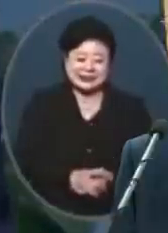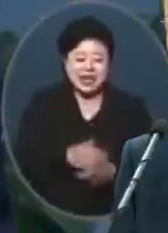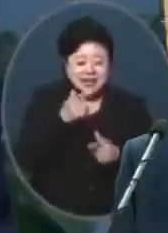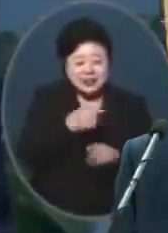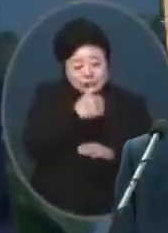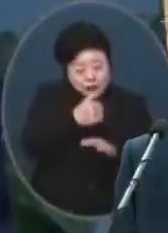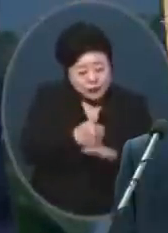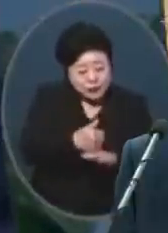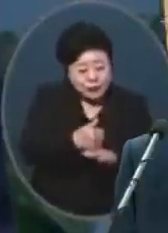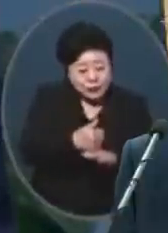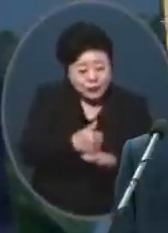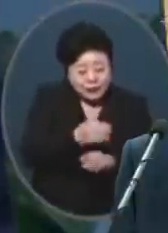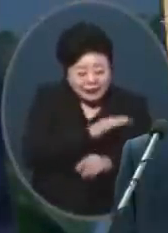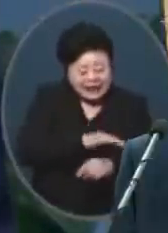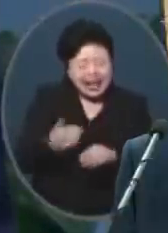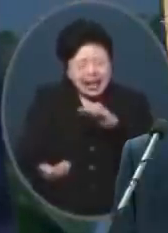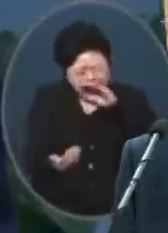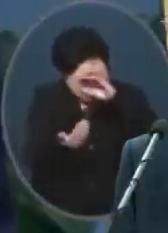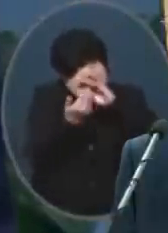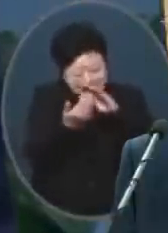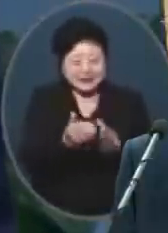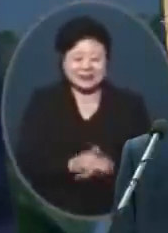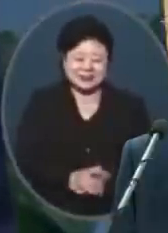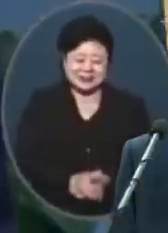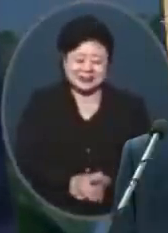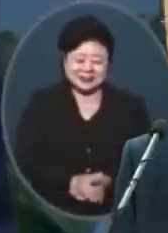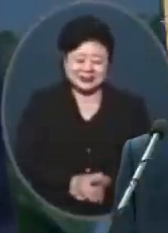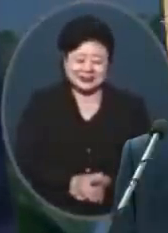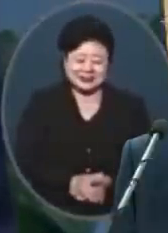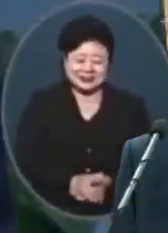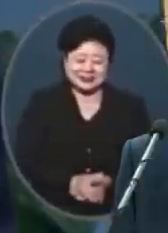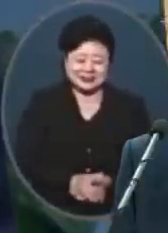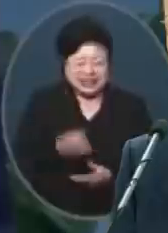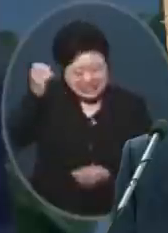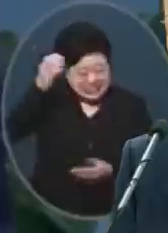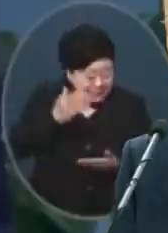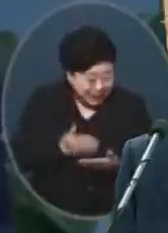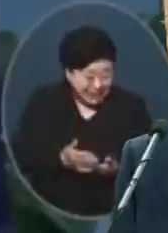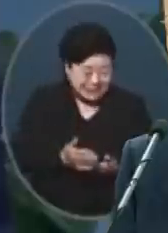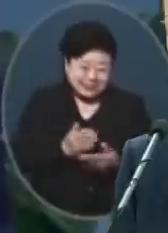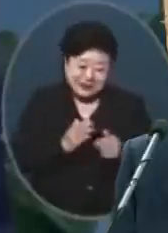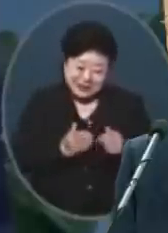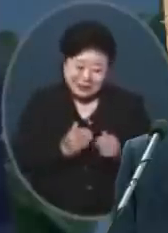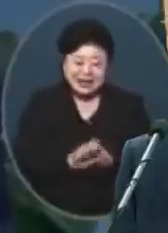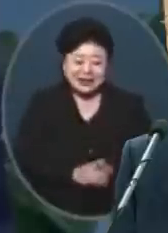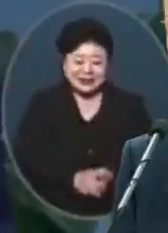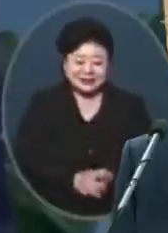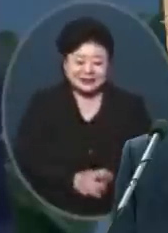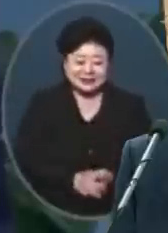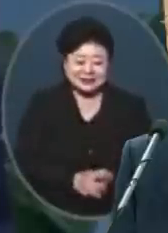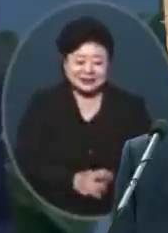예수 그리스도께서 내가 다 이루었다는 것을 잊지 말아야 돼요